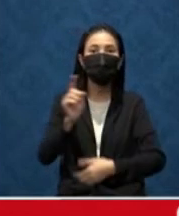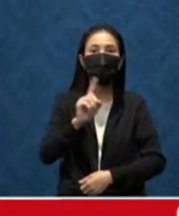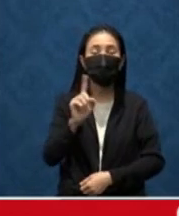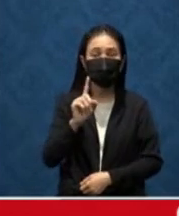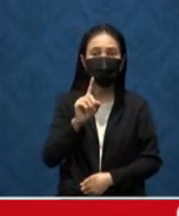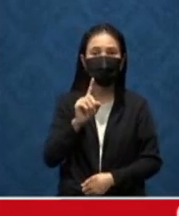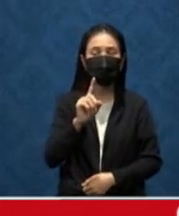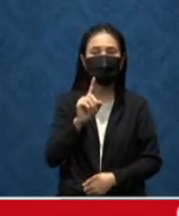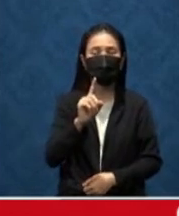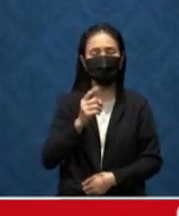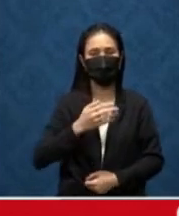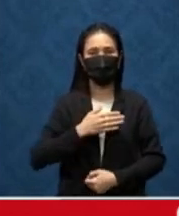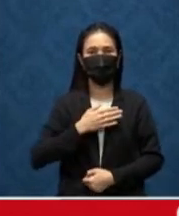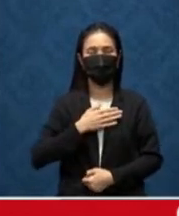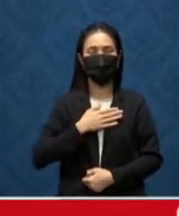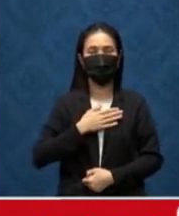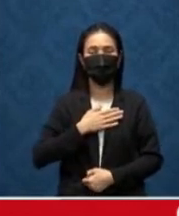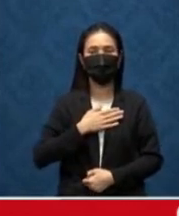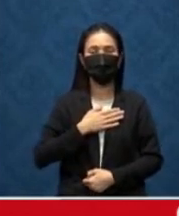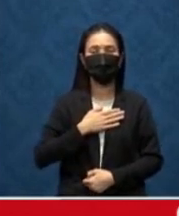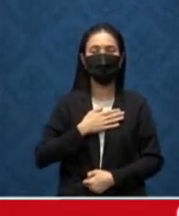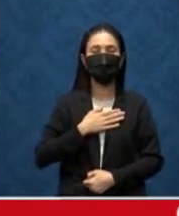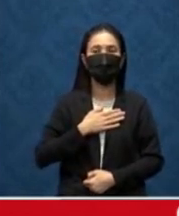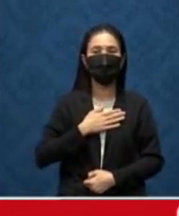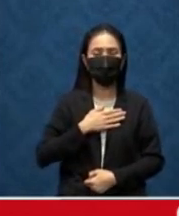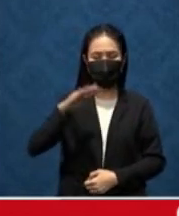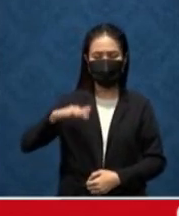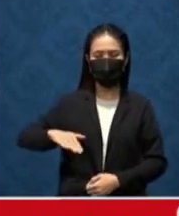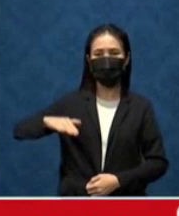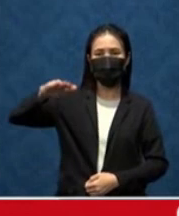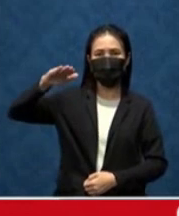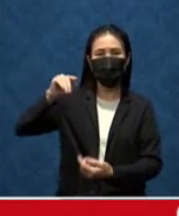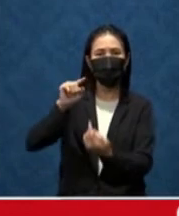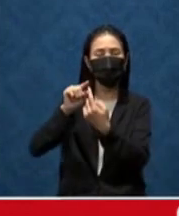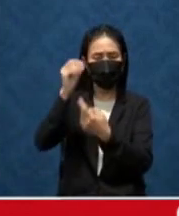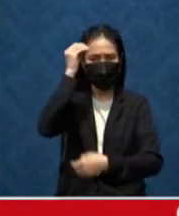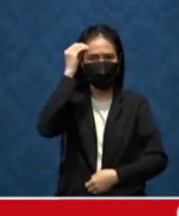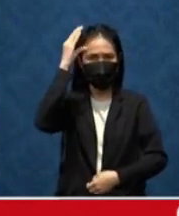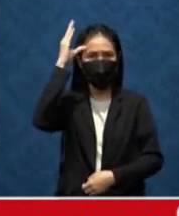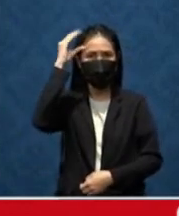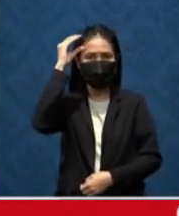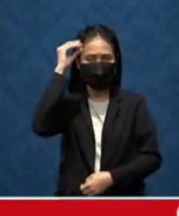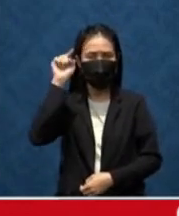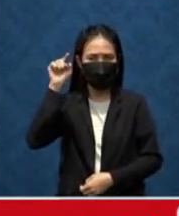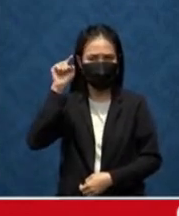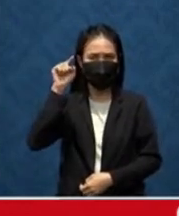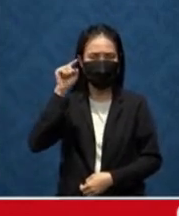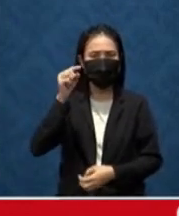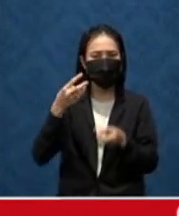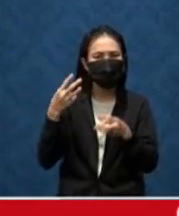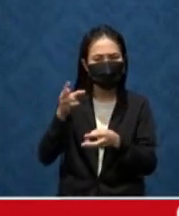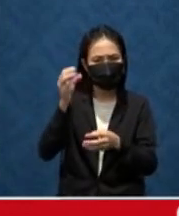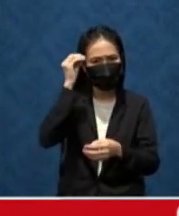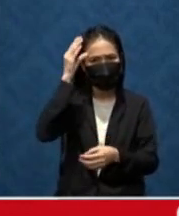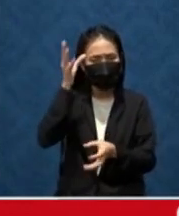เจริตบตัถางด้านสมองการรบหรูอัี้ก็รู้กันมา